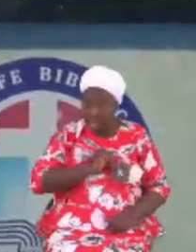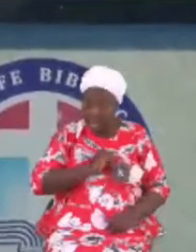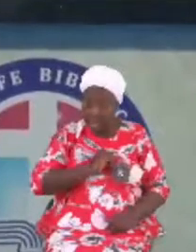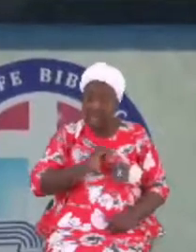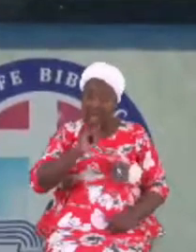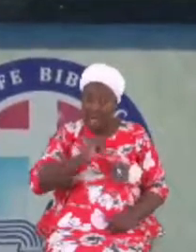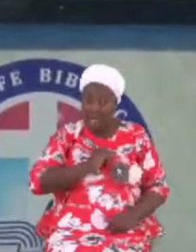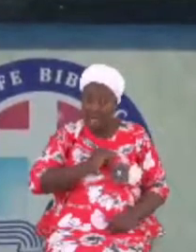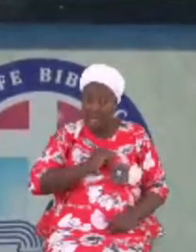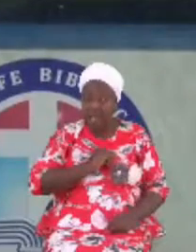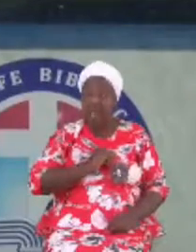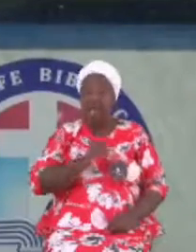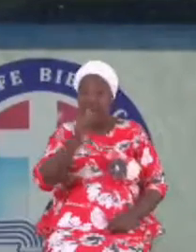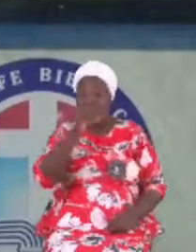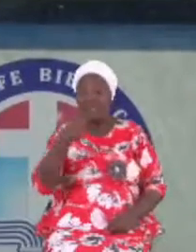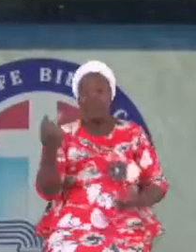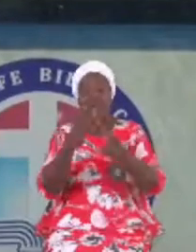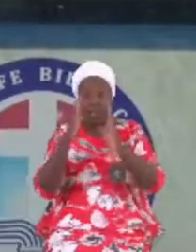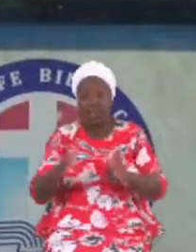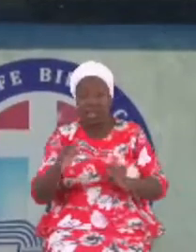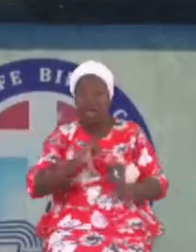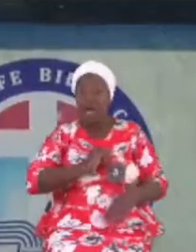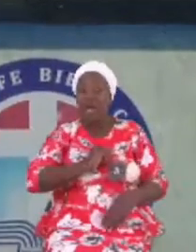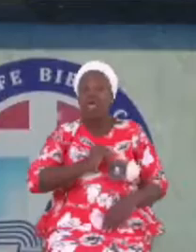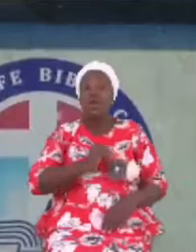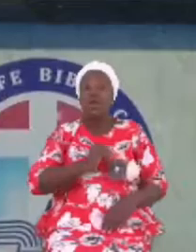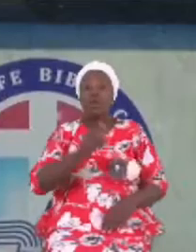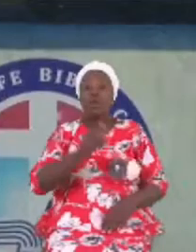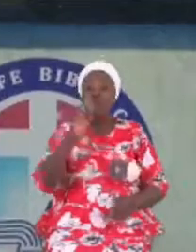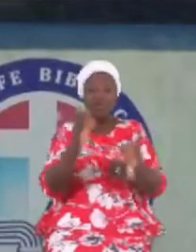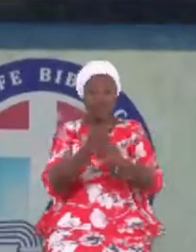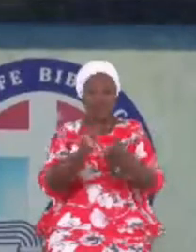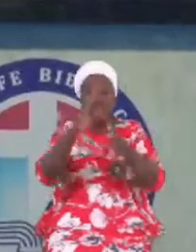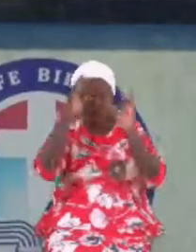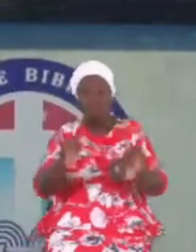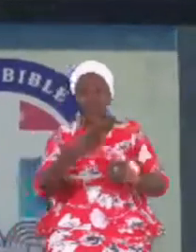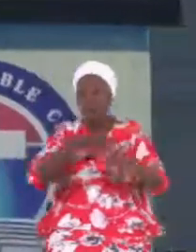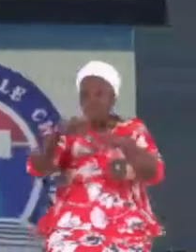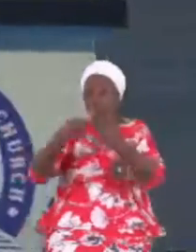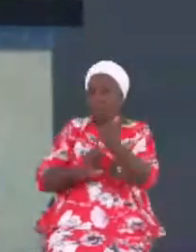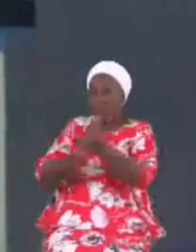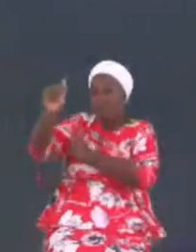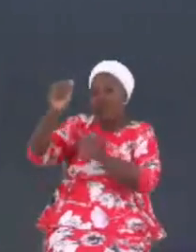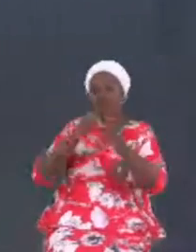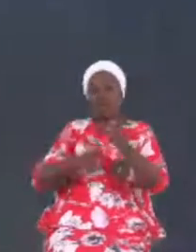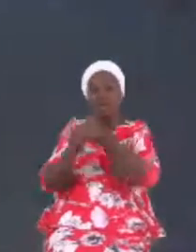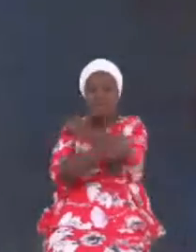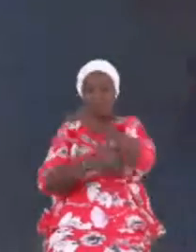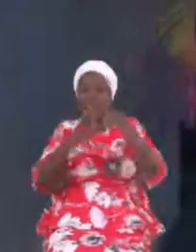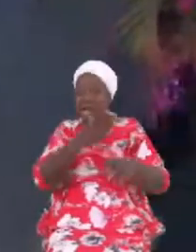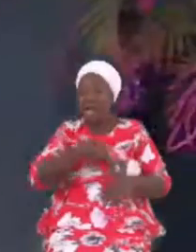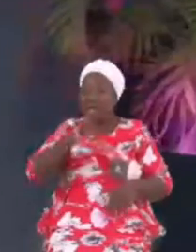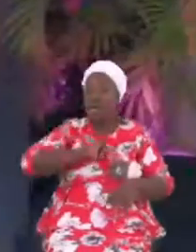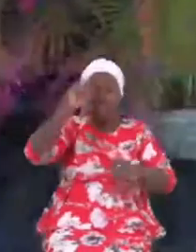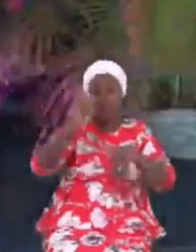Moi, je suis le pécheur. C'est moi qui ai pris cette décision. Et je suis allé dans le pays lointain. Et